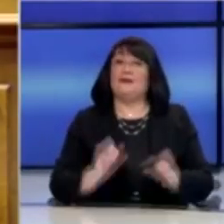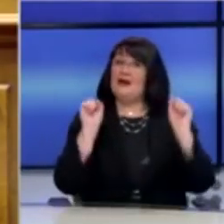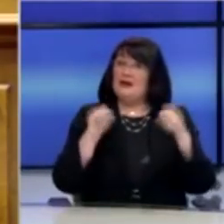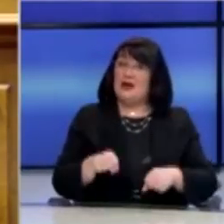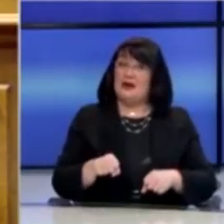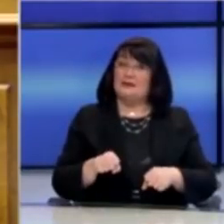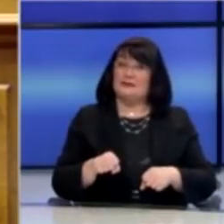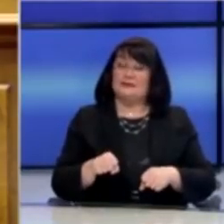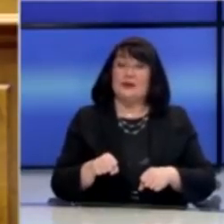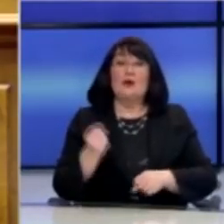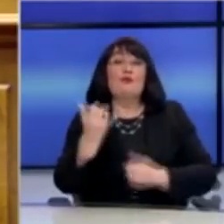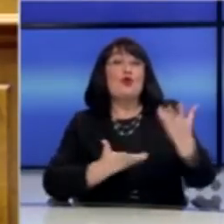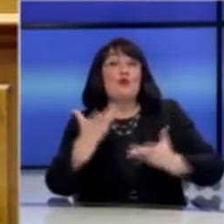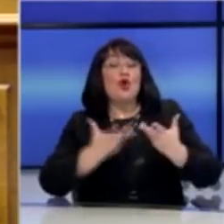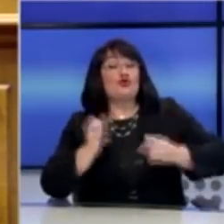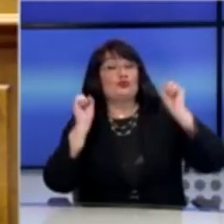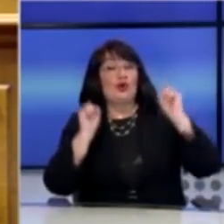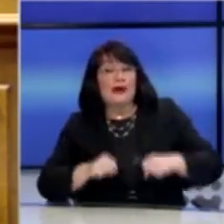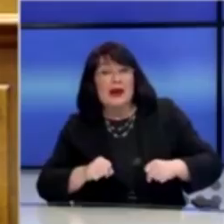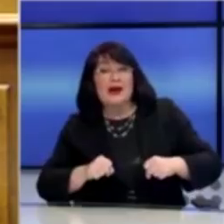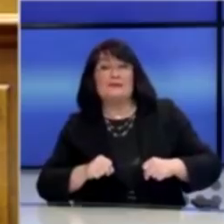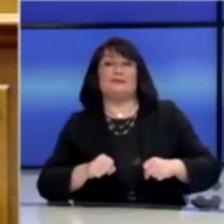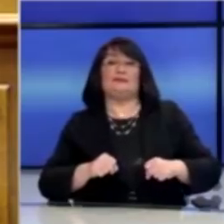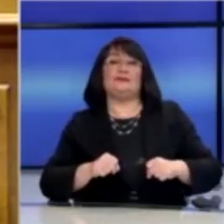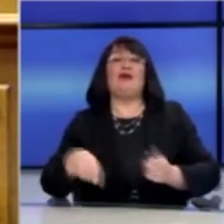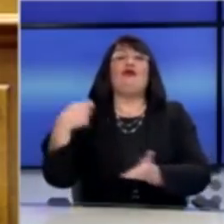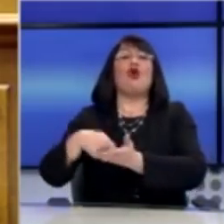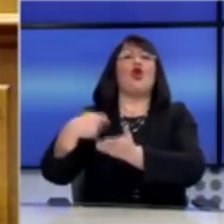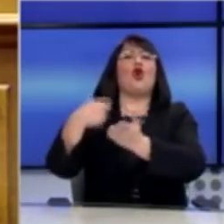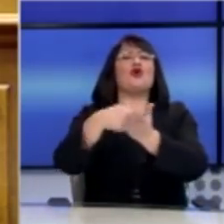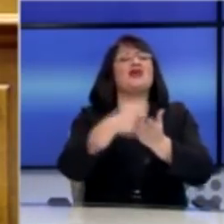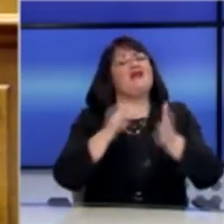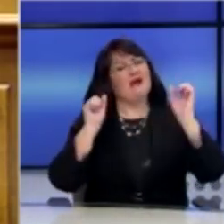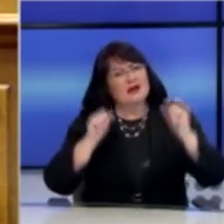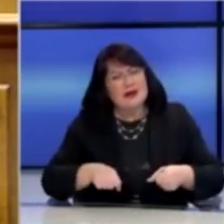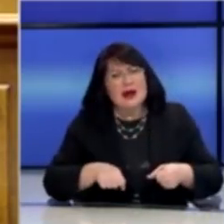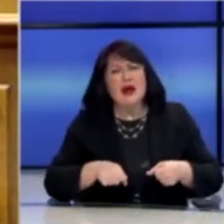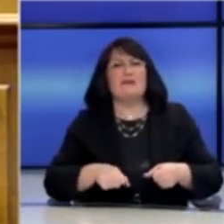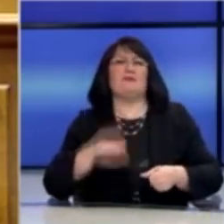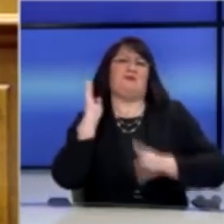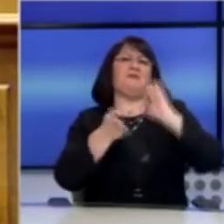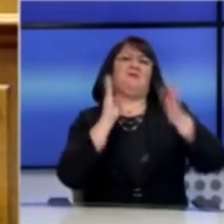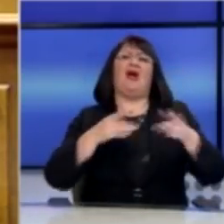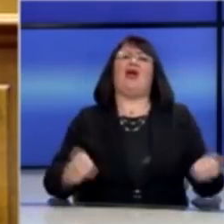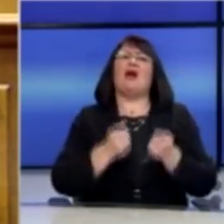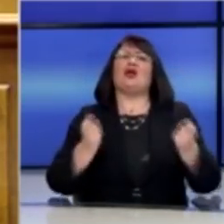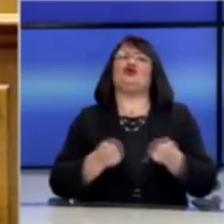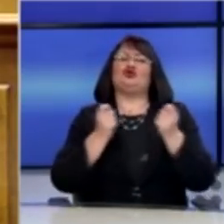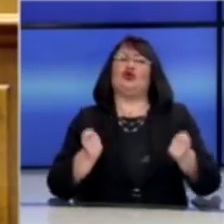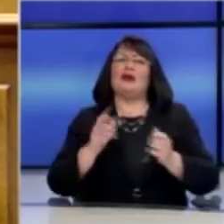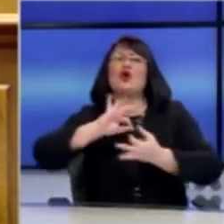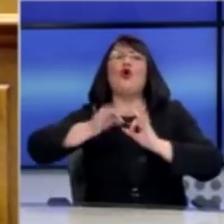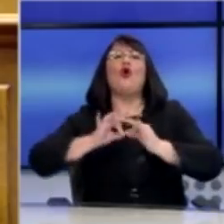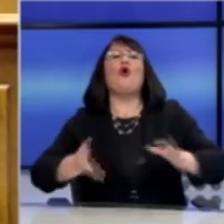της ουσίας στο χαρακτήρα του προϋπολογισμού, στην κατεύθυνση της φορολόγησης κατά των εργαζομένων, προς όφελος των